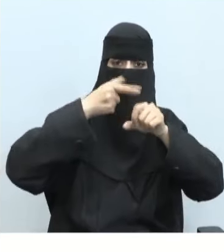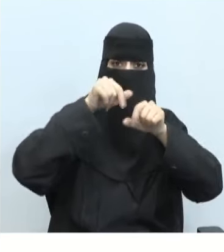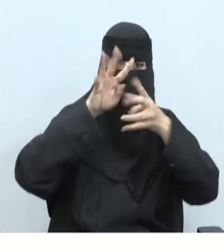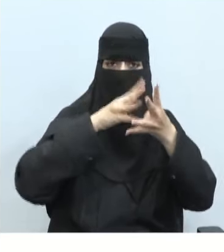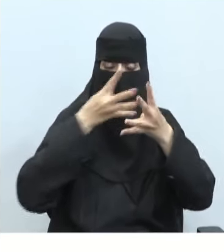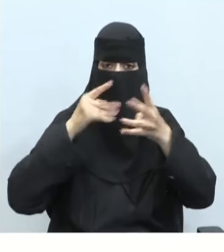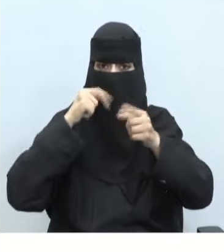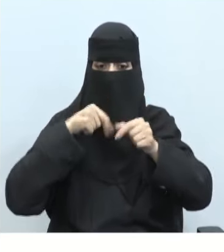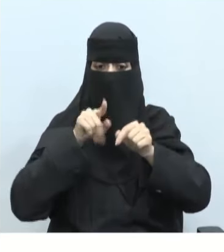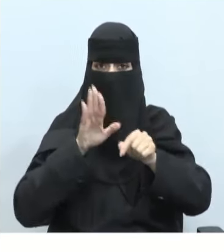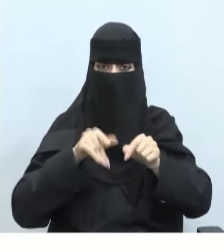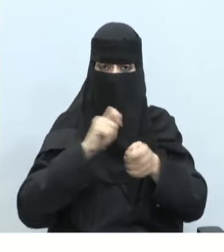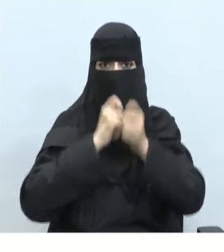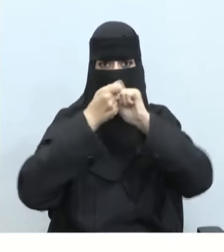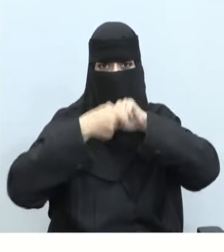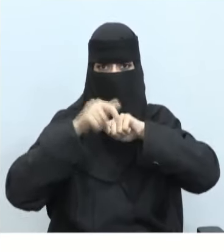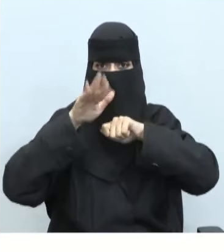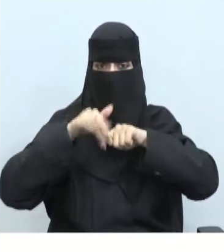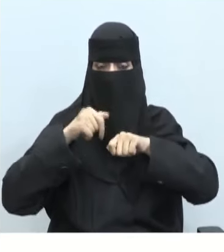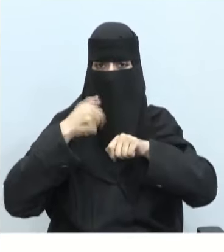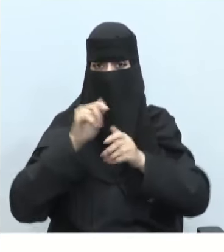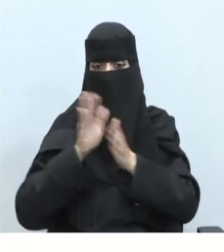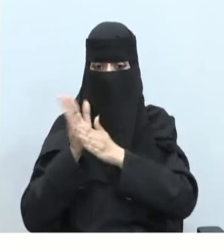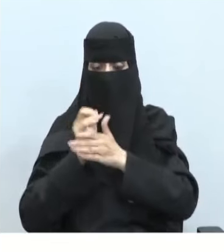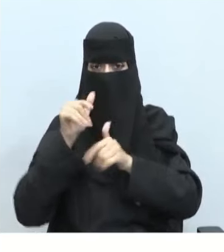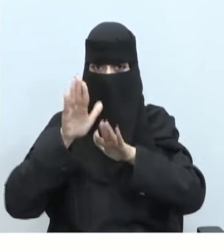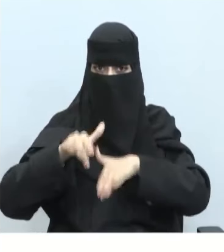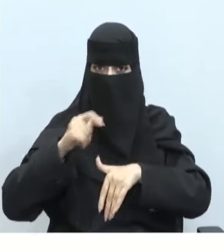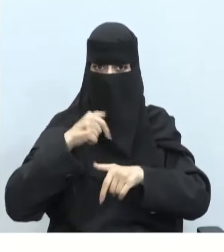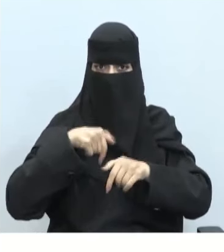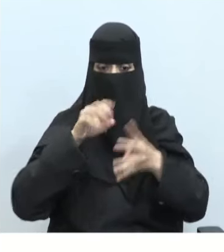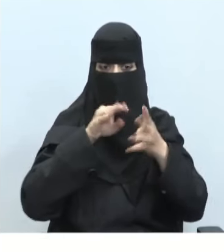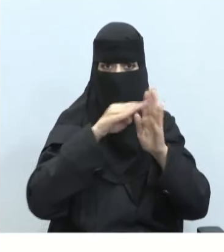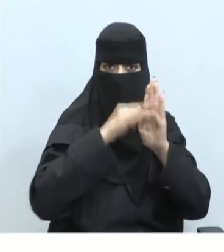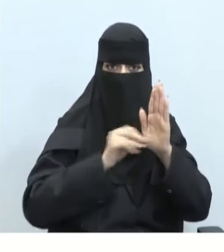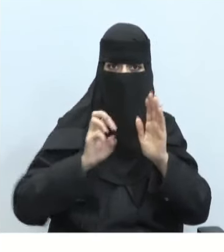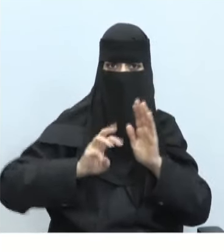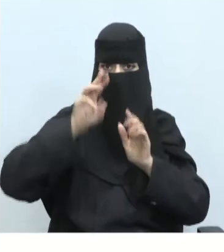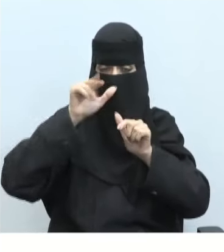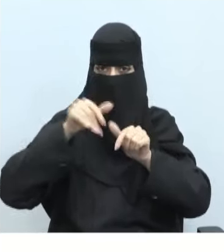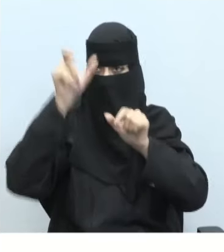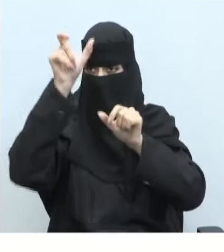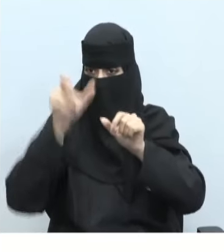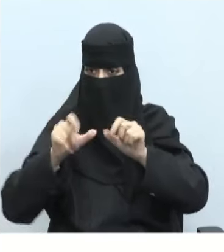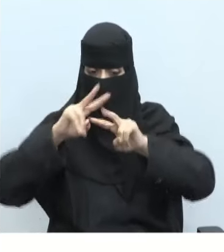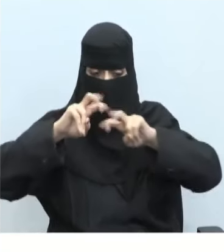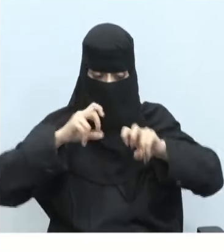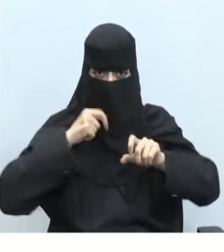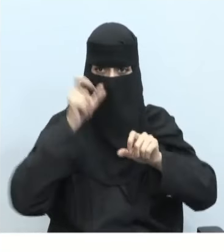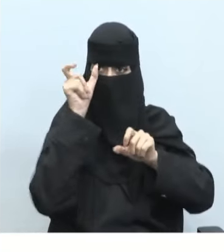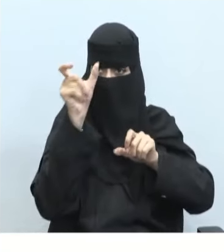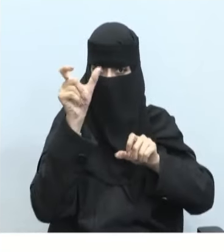جدول وتريد استبدالها باخرى يحتوي مايكروسوفت وورد على ادوات تتيح لك العثور على